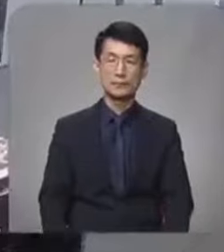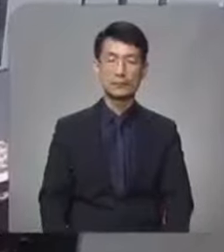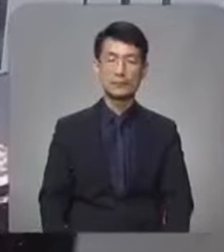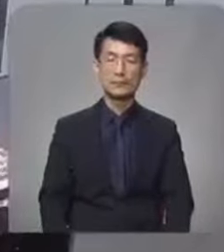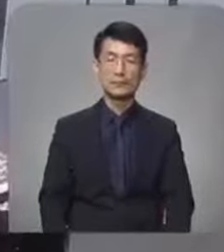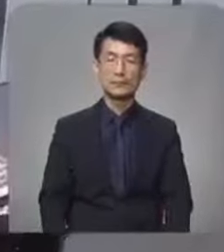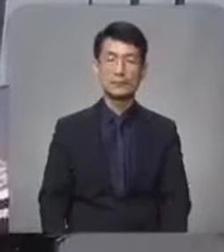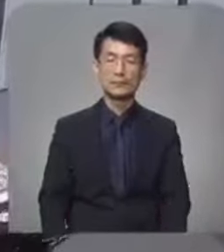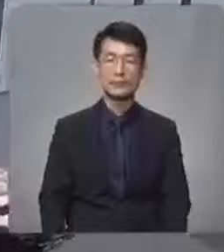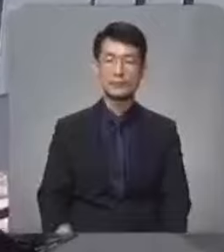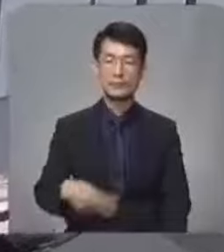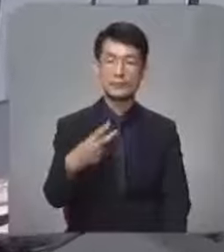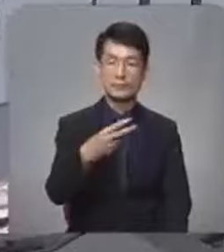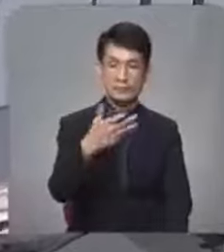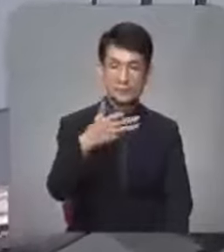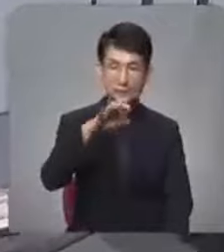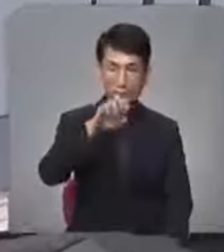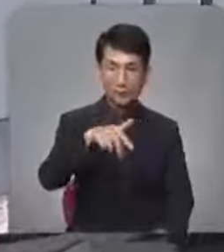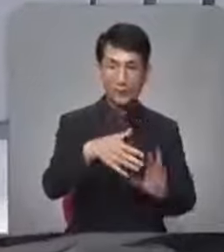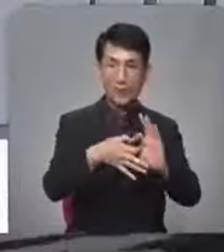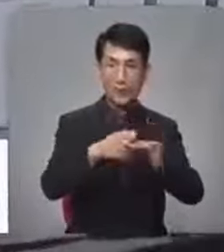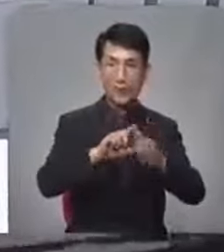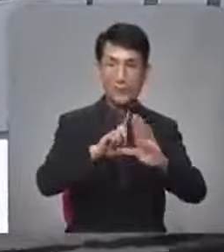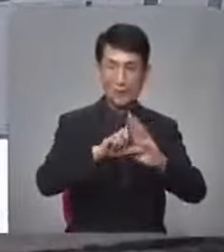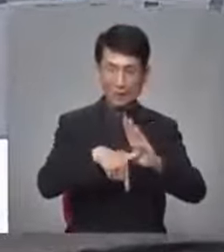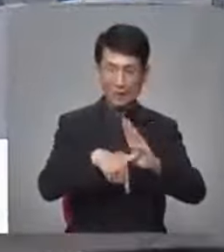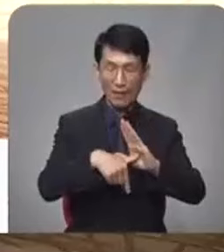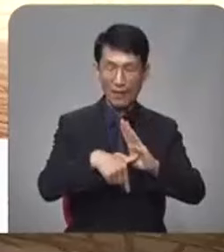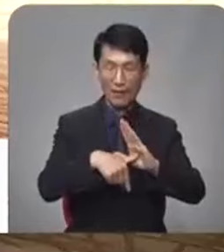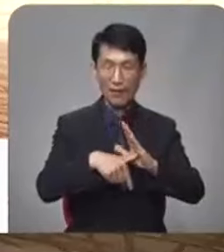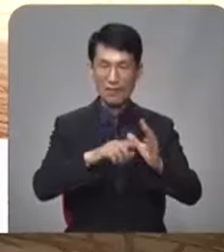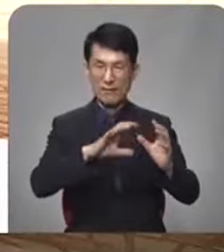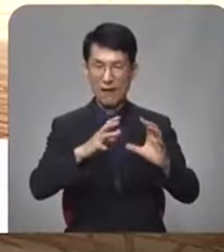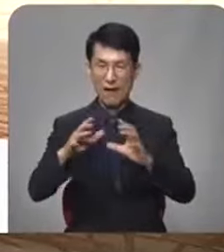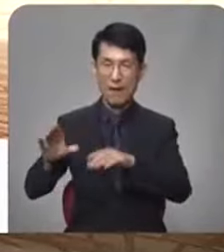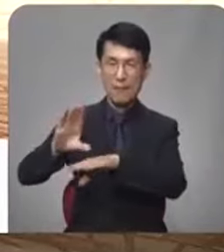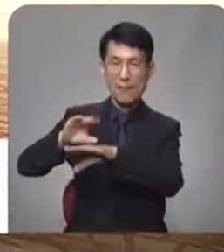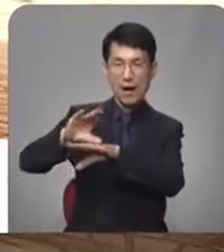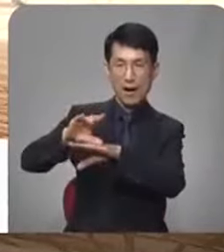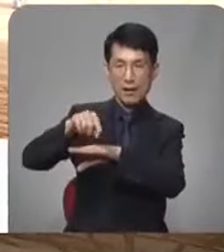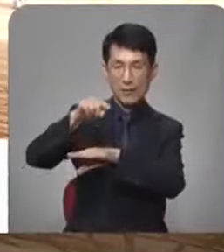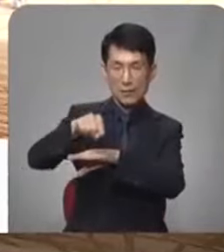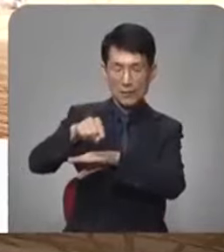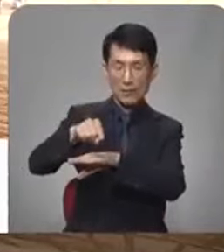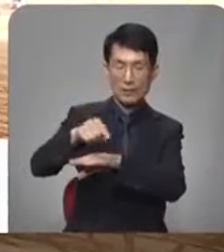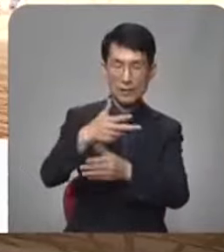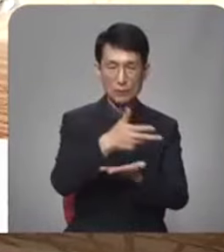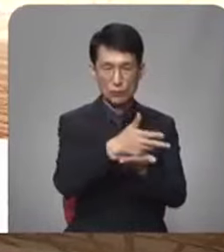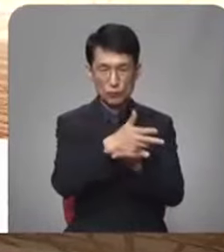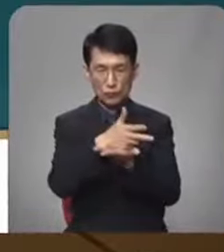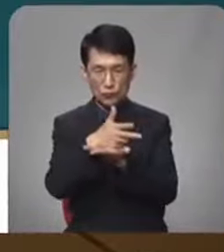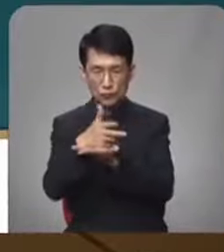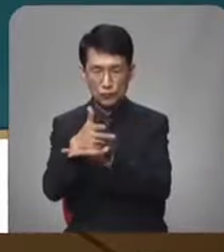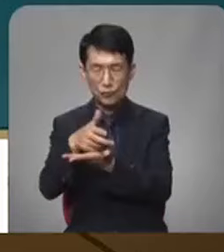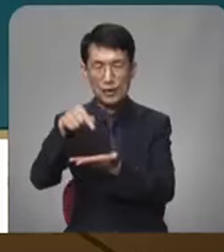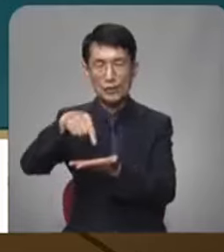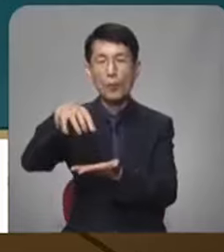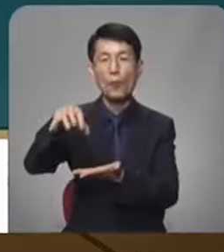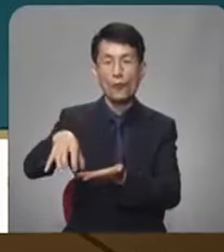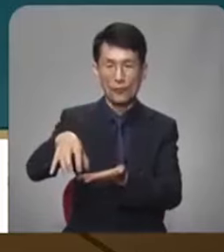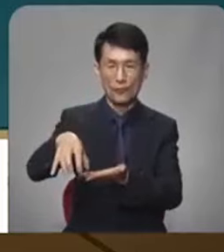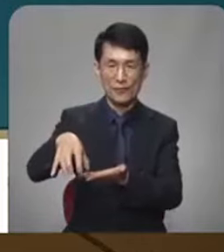기자입니다 2018 평창 올림픽 당시 전 세계 방송사들이 올림픽 소식을 전했던 국제 방송센터